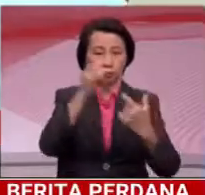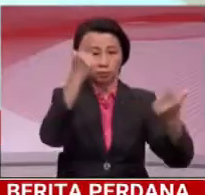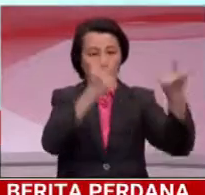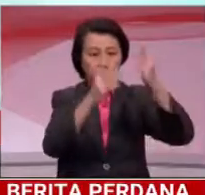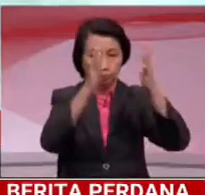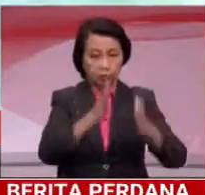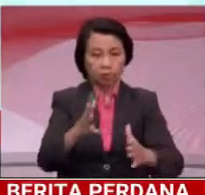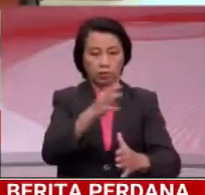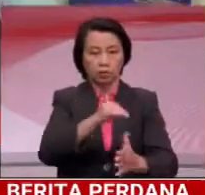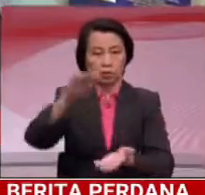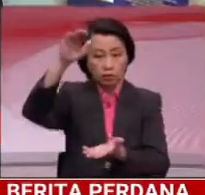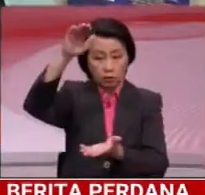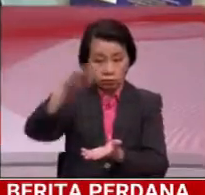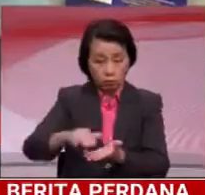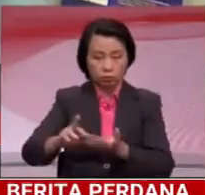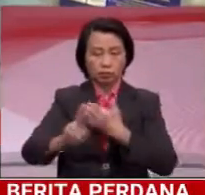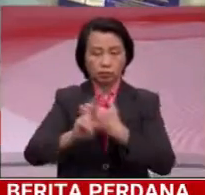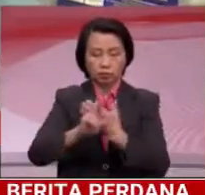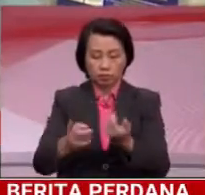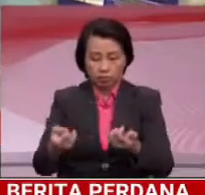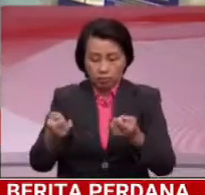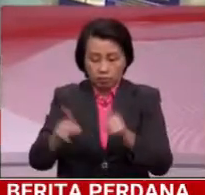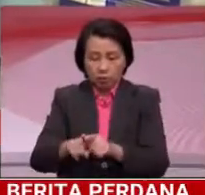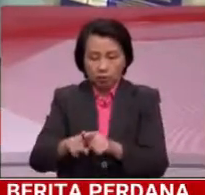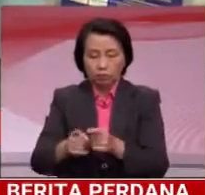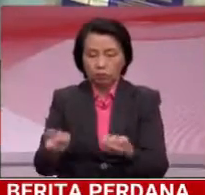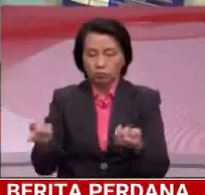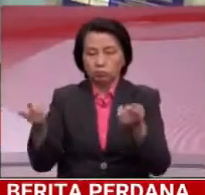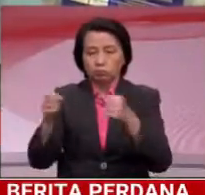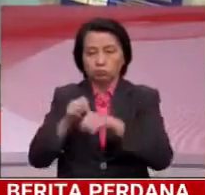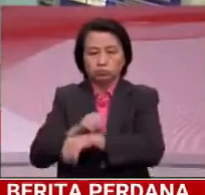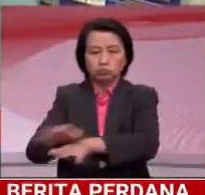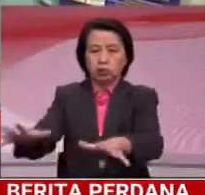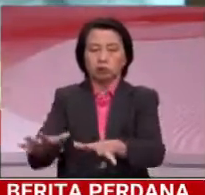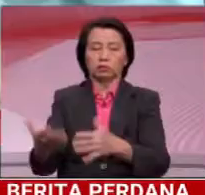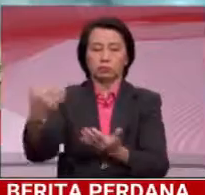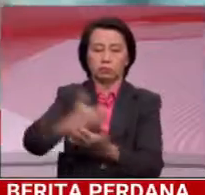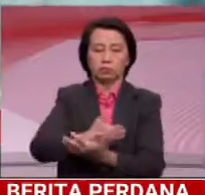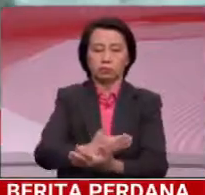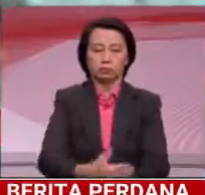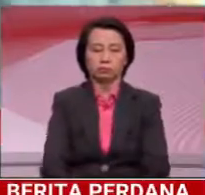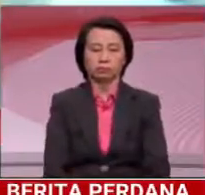pelancong sekaligus mengurangkan risiko berlaku jangkitan baharu.